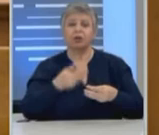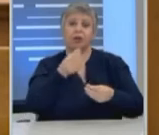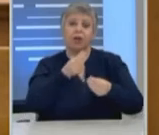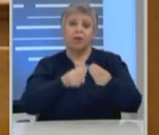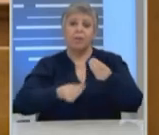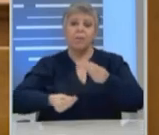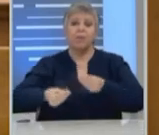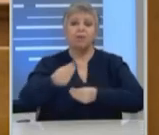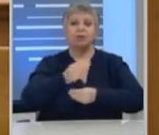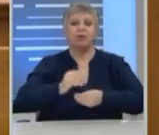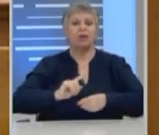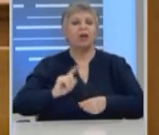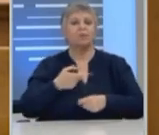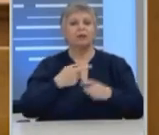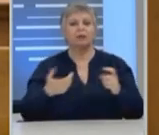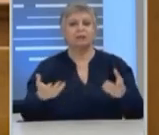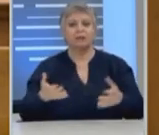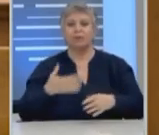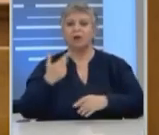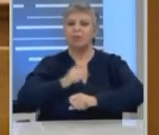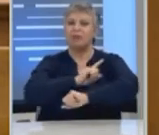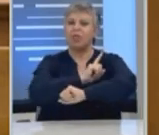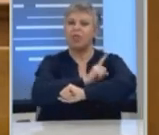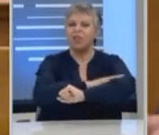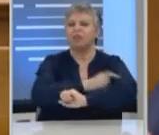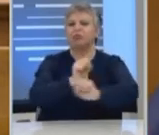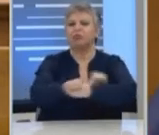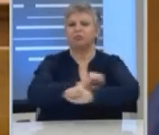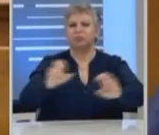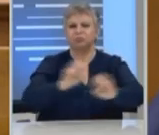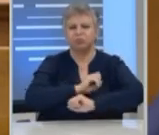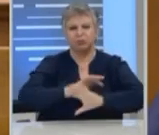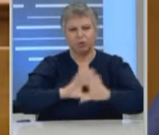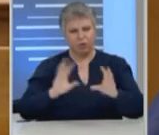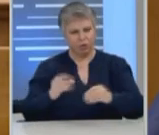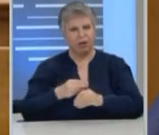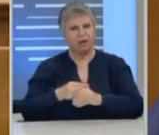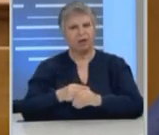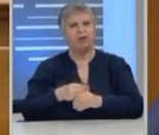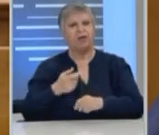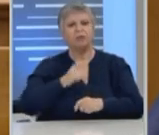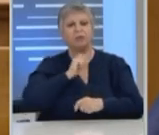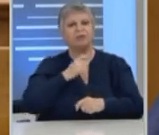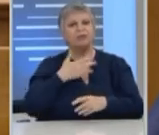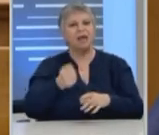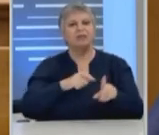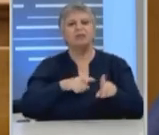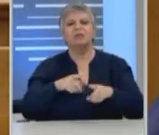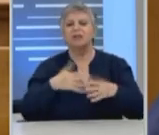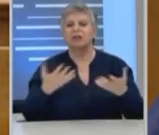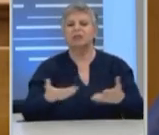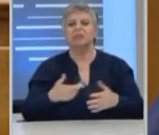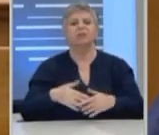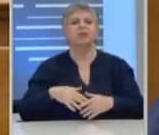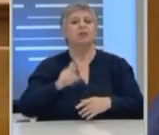όσο δυνατός κι αν είσαι στα μέσα της επικοινωνίας, η πολιτική έχει να κάνει και με την πραγματικότητα, με τα βιώματα, με τη ζωή,